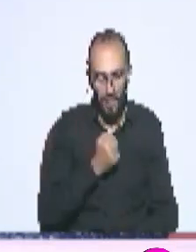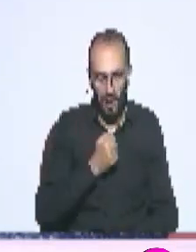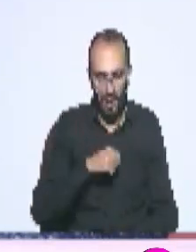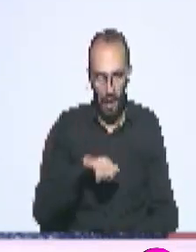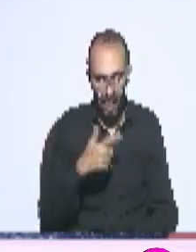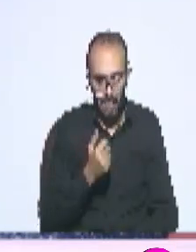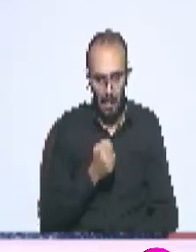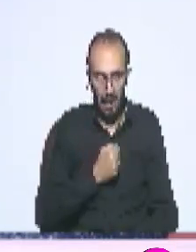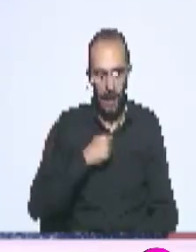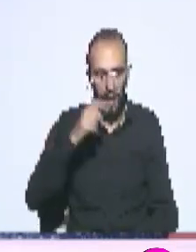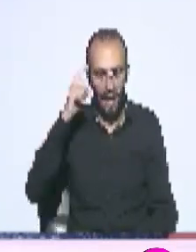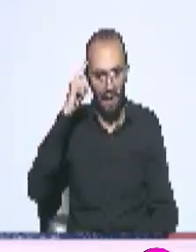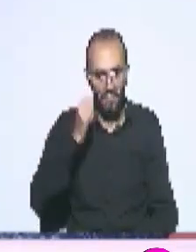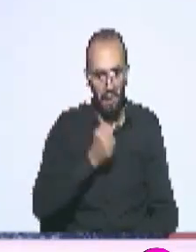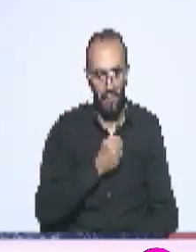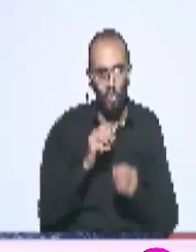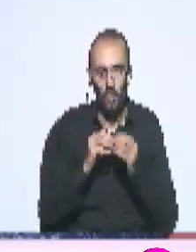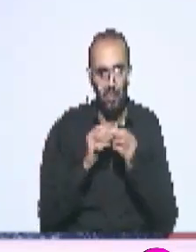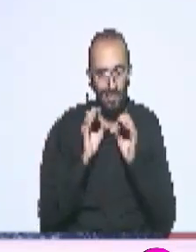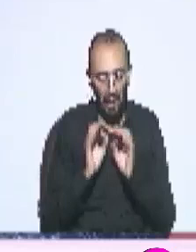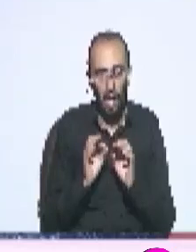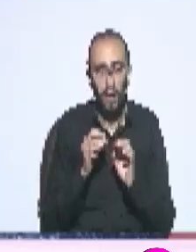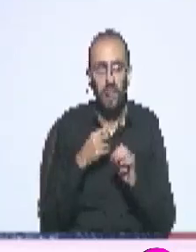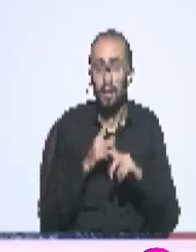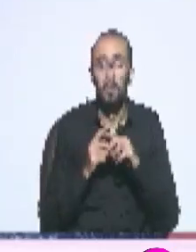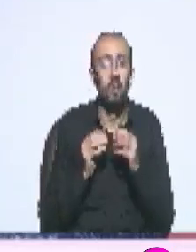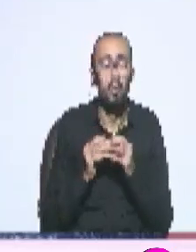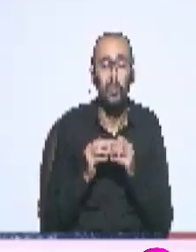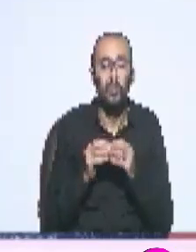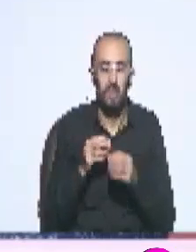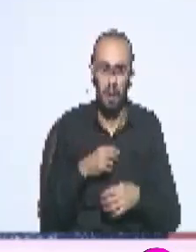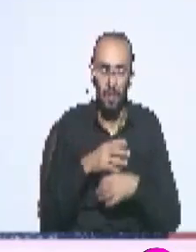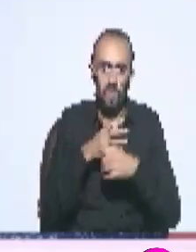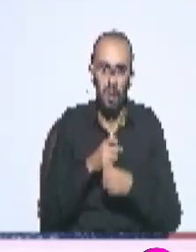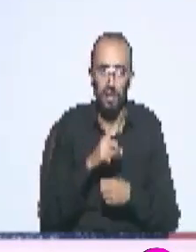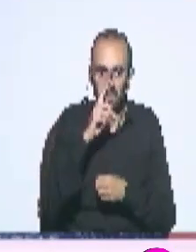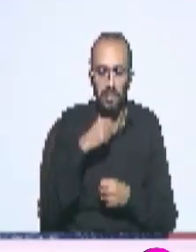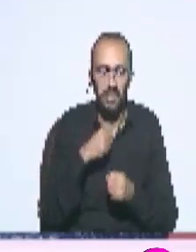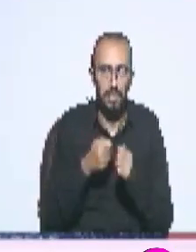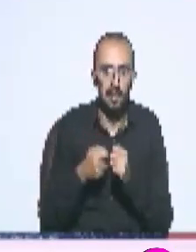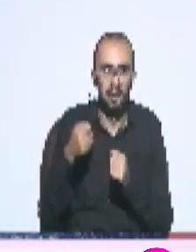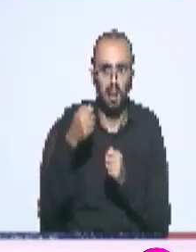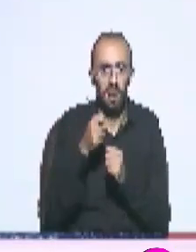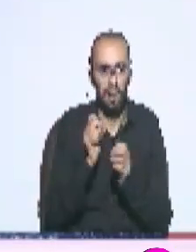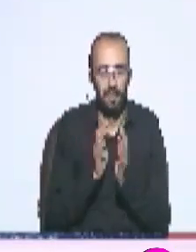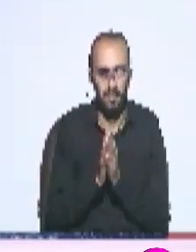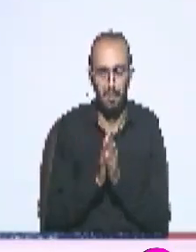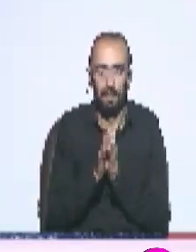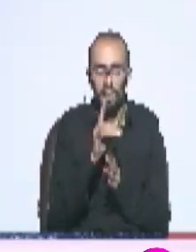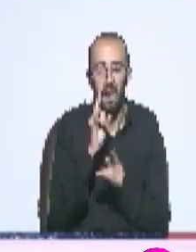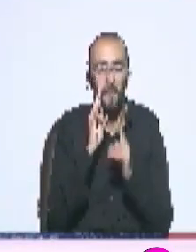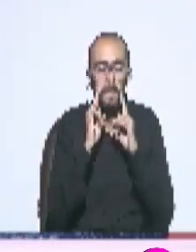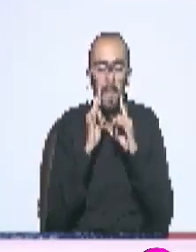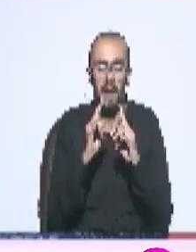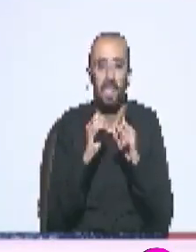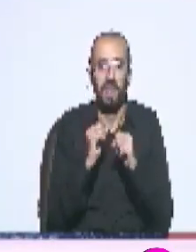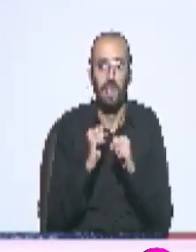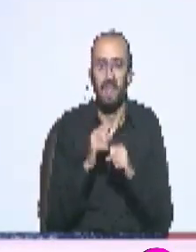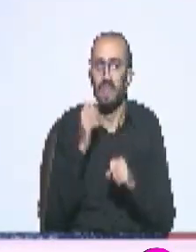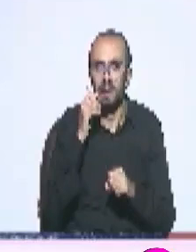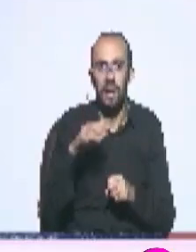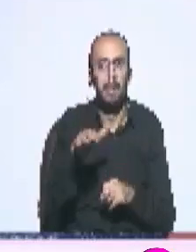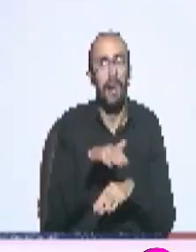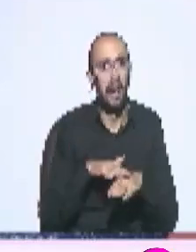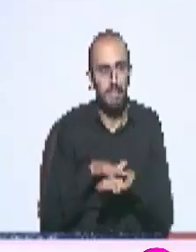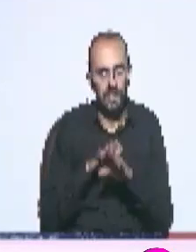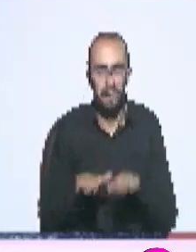ابقى بعرف نفسي كويس ا هو ان انا اولا ثقتي بنفسي بتزيد ودي حاجه من الحاجات اللي بتبقى باينه جدا وهم بيحسو في